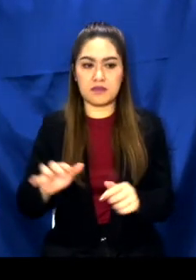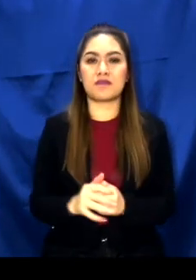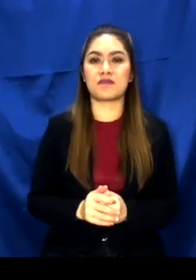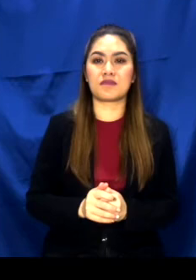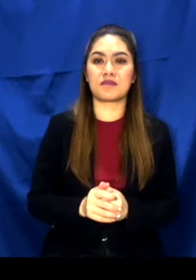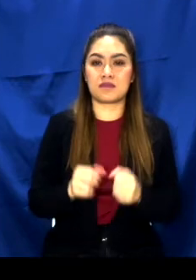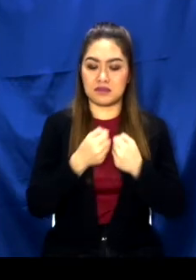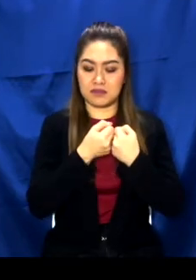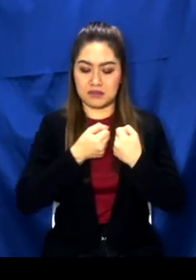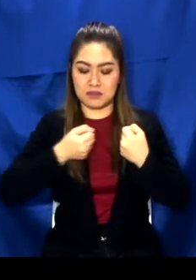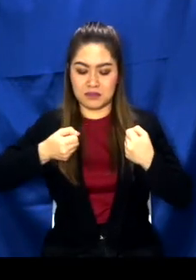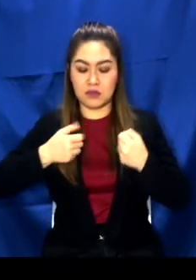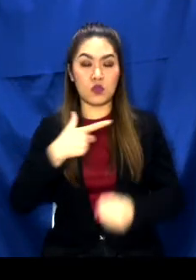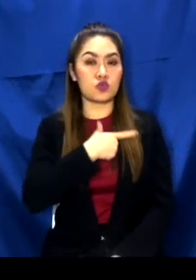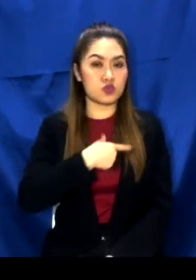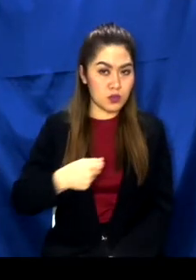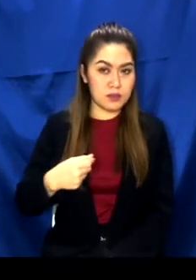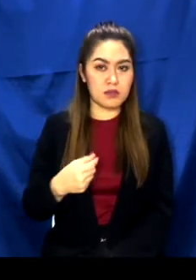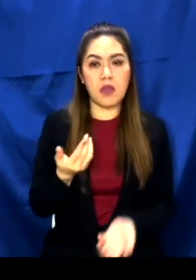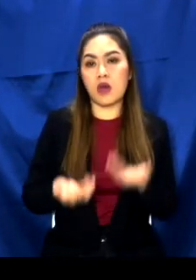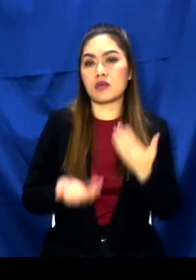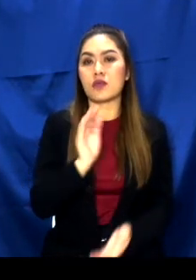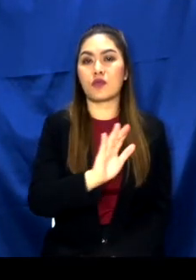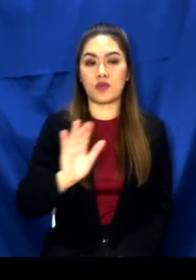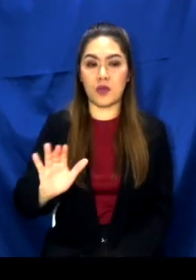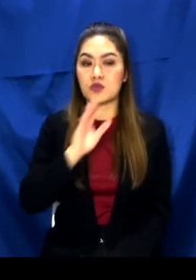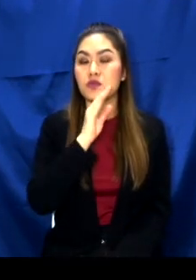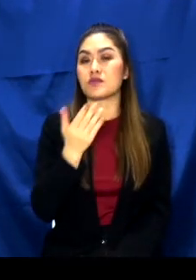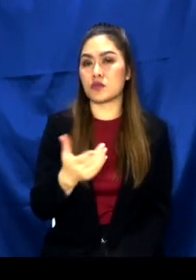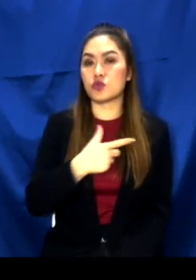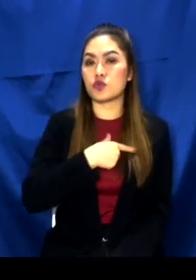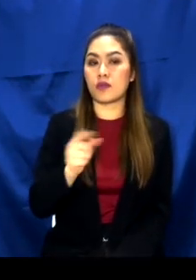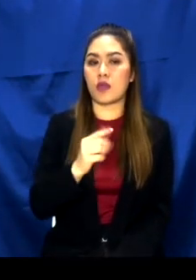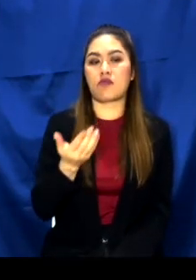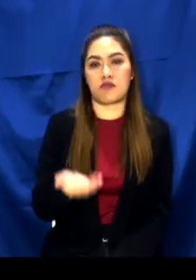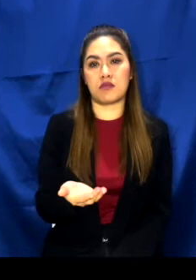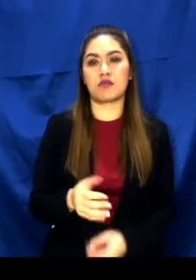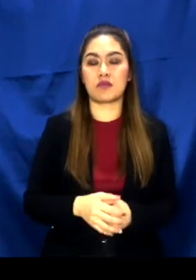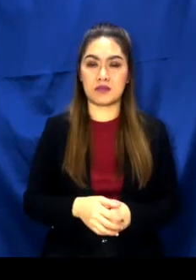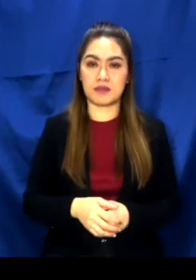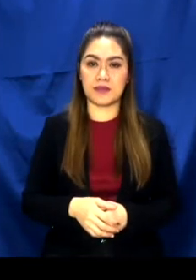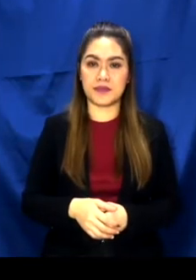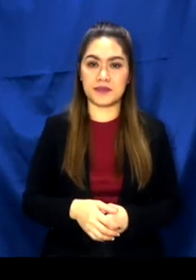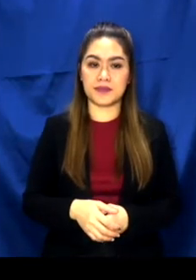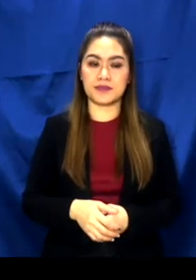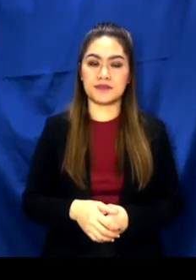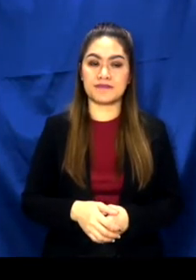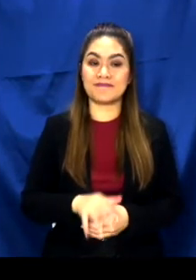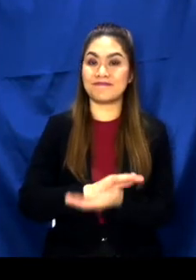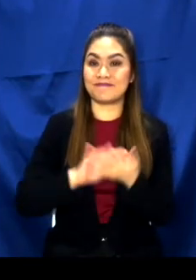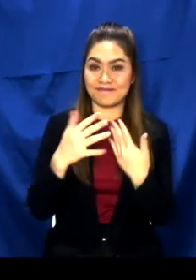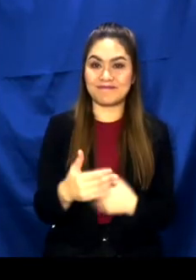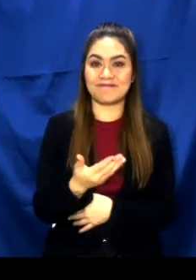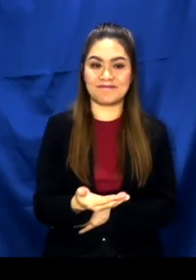ลากไปเลยค่ะเอาที่เราชอบว่าจะประมาณไหนสมมุติว่าครูชอบประมาณนี้พอเราได้แล้วประ